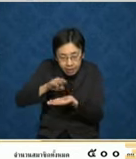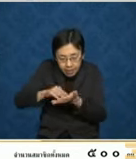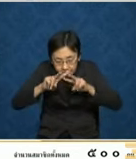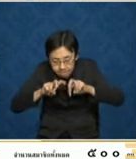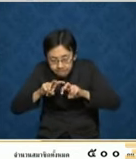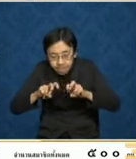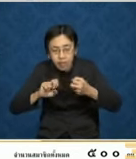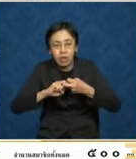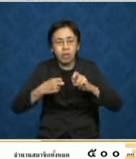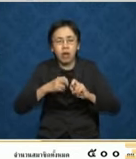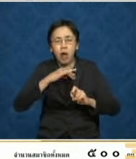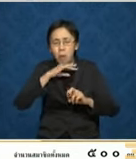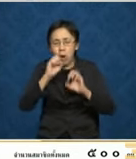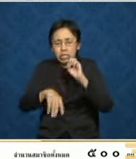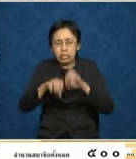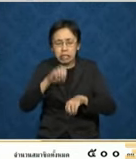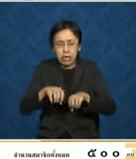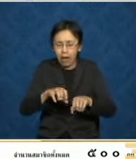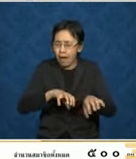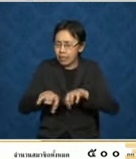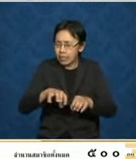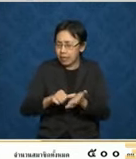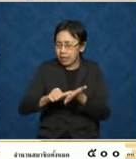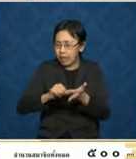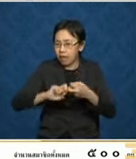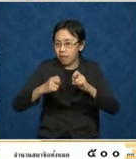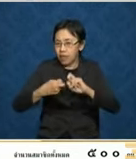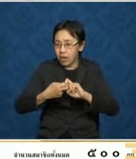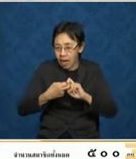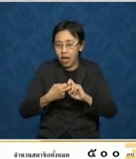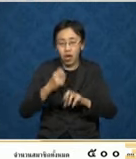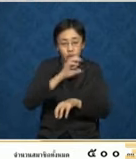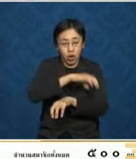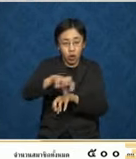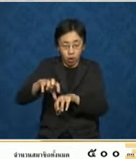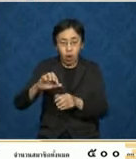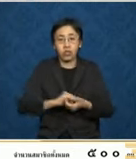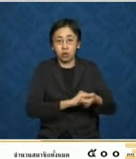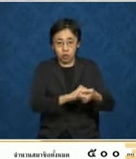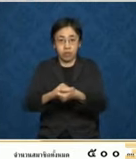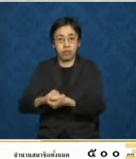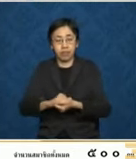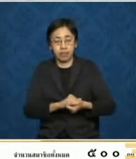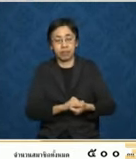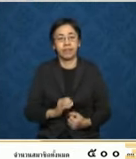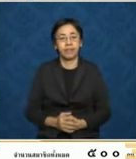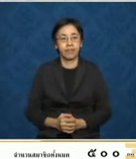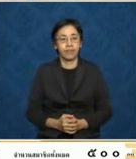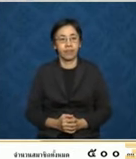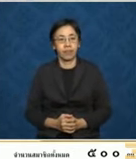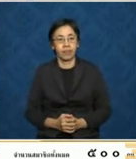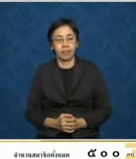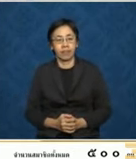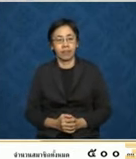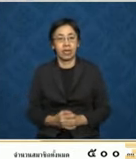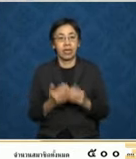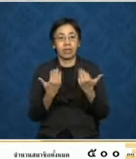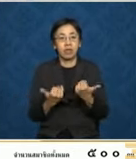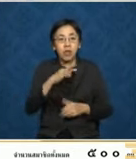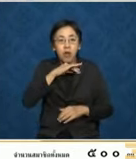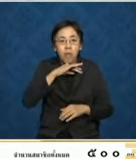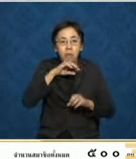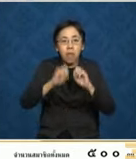การกำจัดขยะในประเทศอย่างบูรณาการท่านประธานครับวันนี้เนี่ยต้องยอมรับครับว่าขยะเนี่ยเ